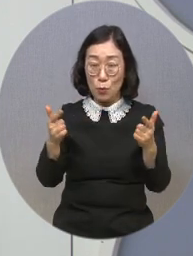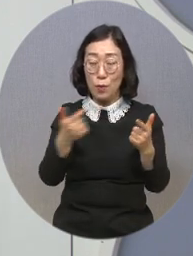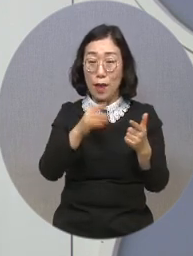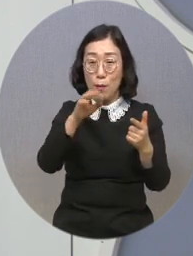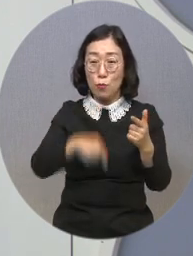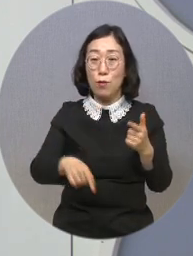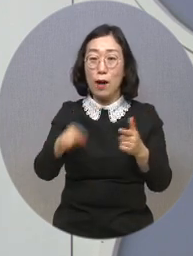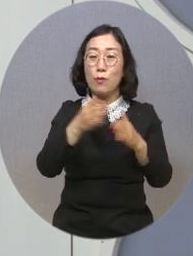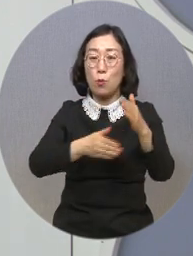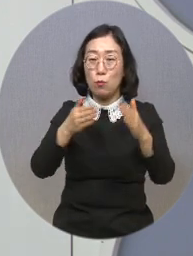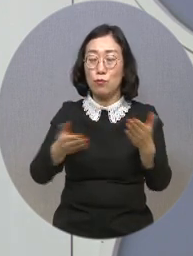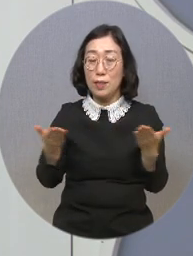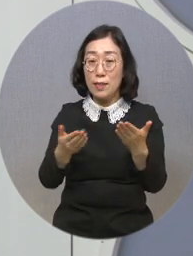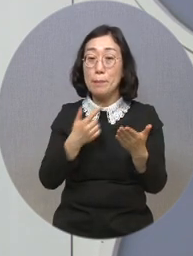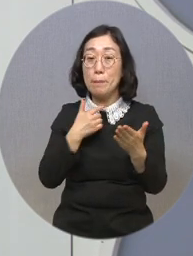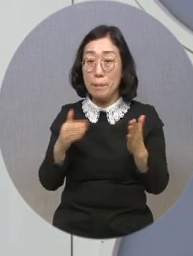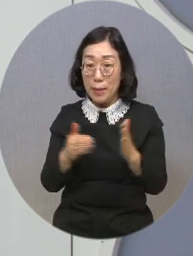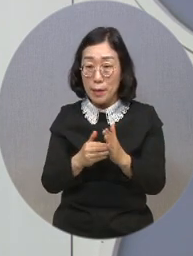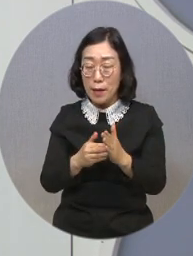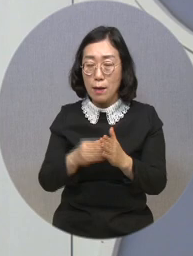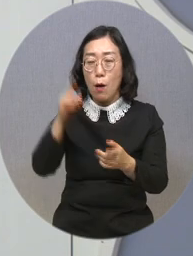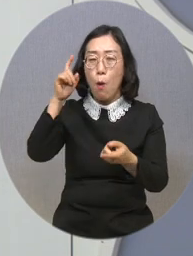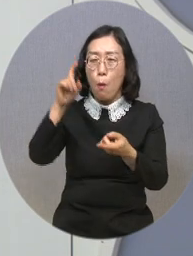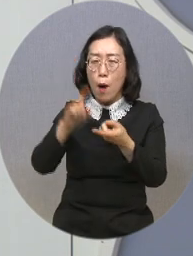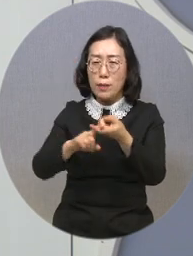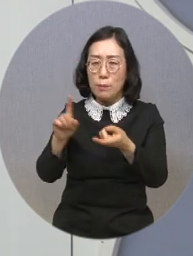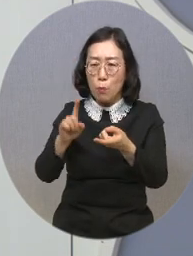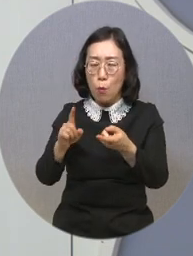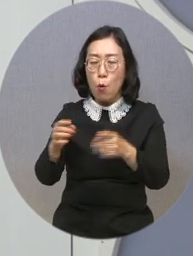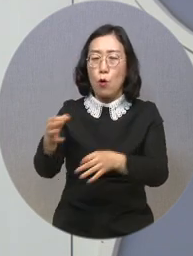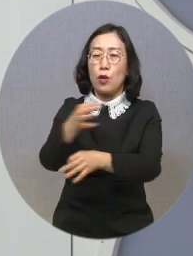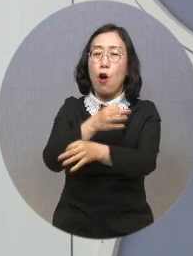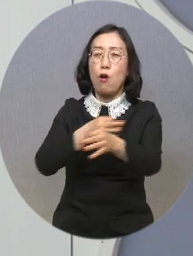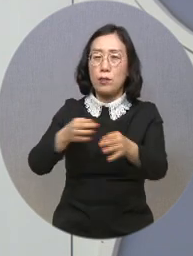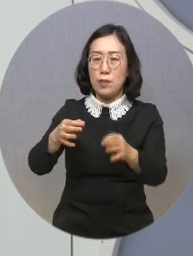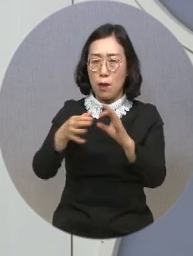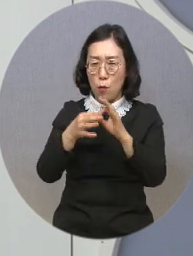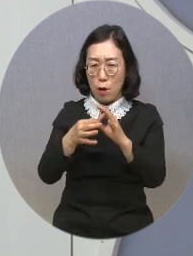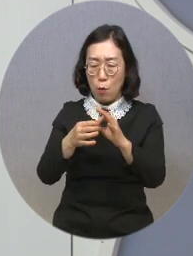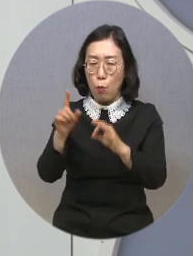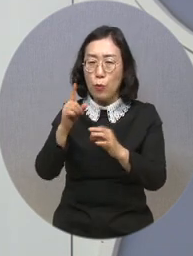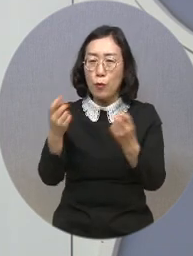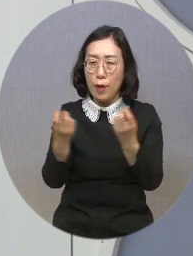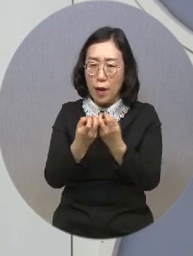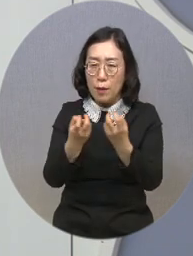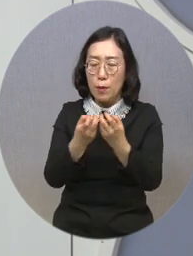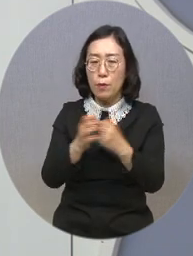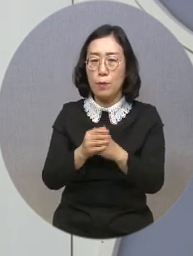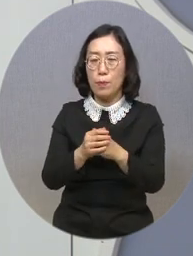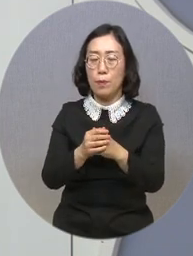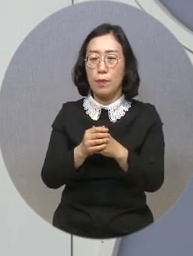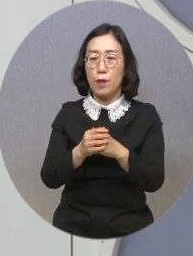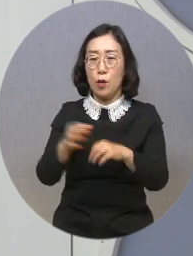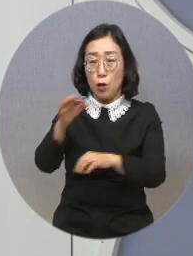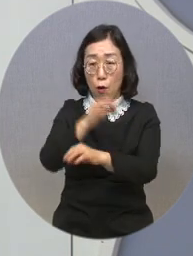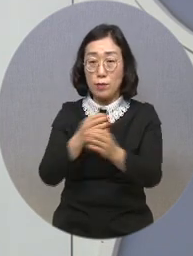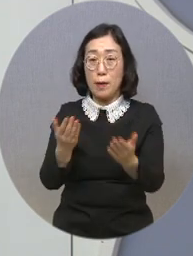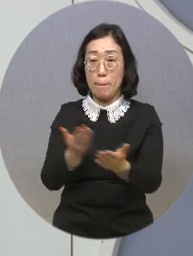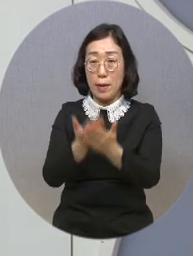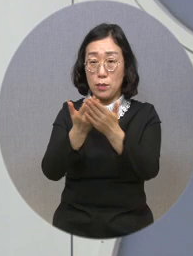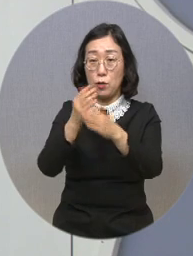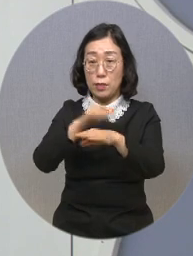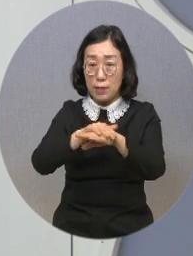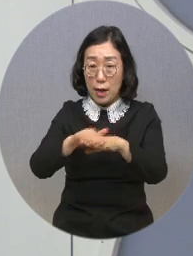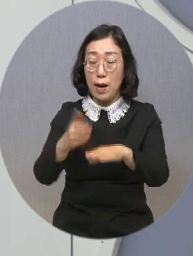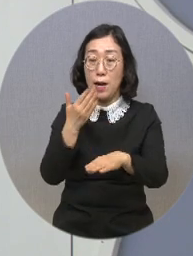때문에 항상 그 관심은 경제 쪽에 어떻게 하면 이제 경제 발전을 잘